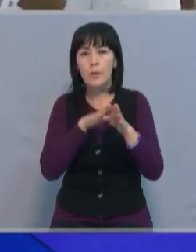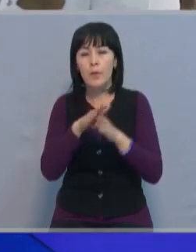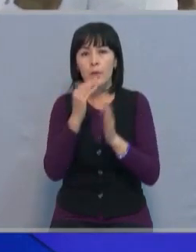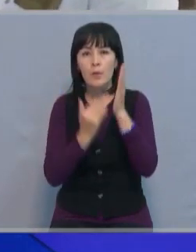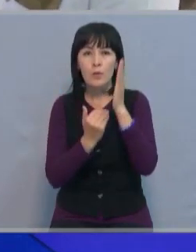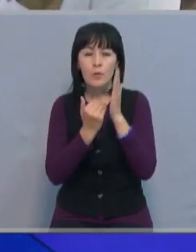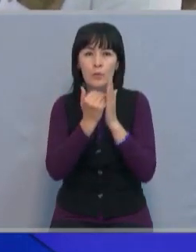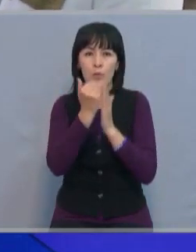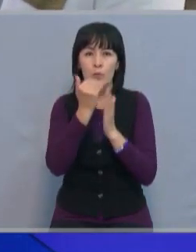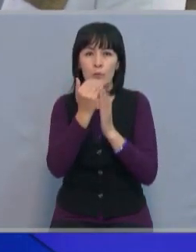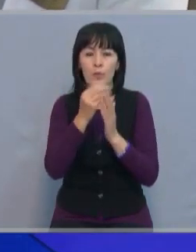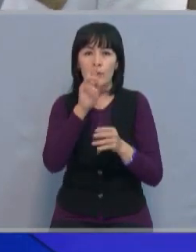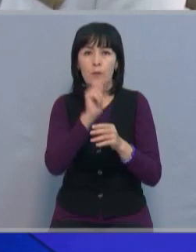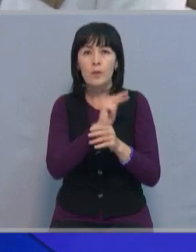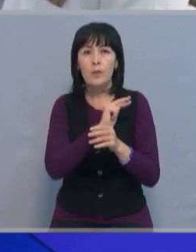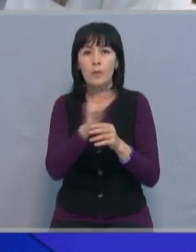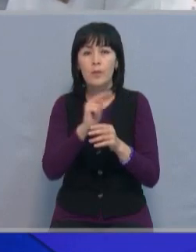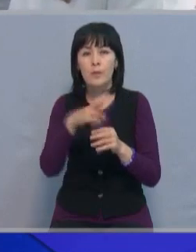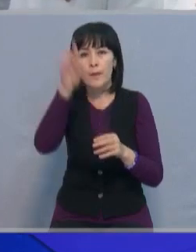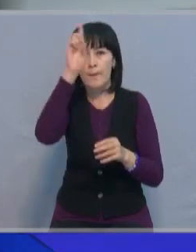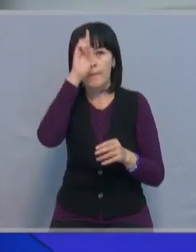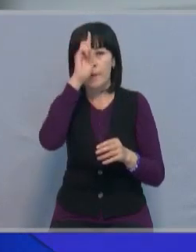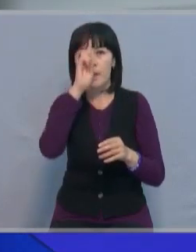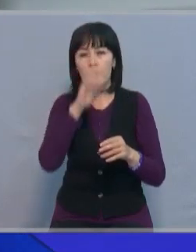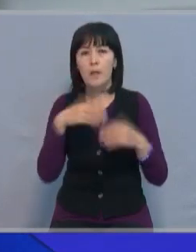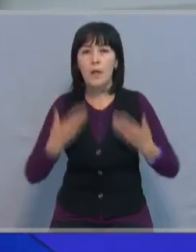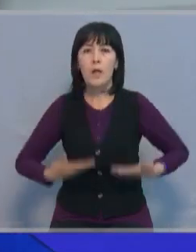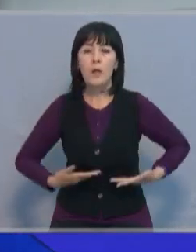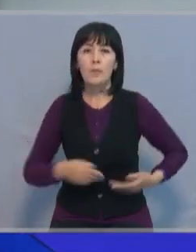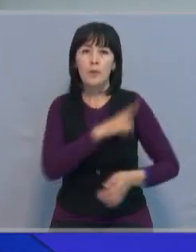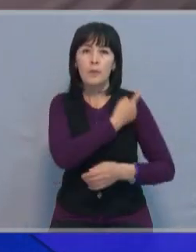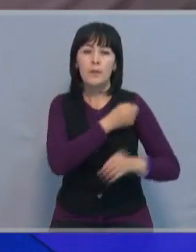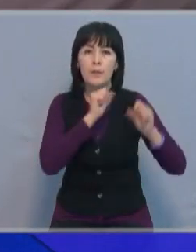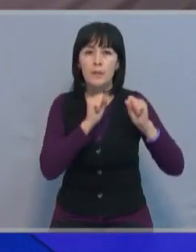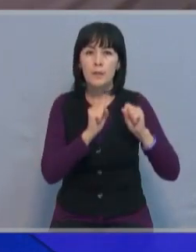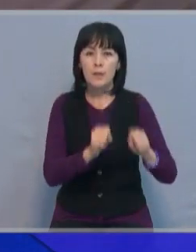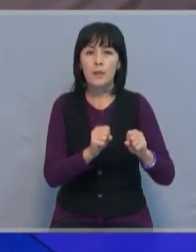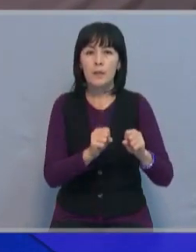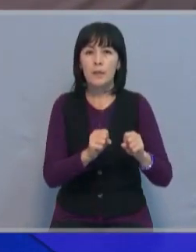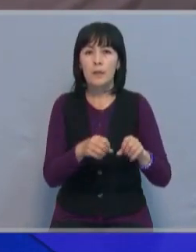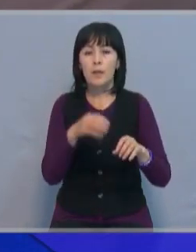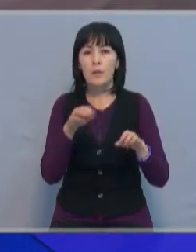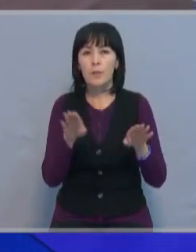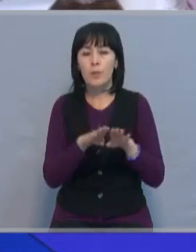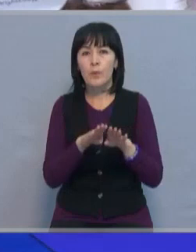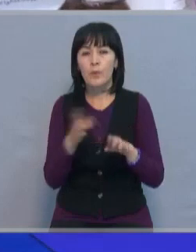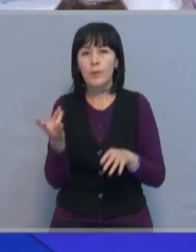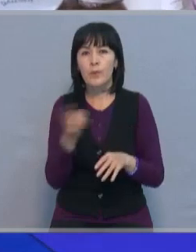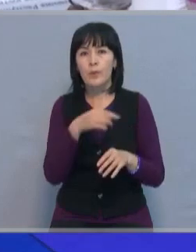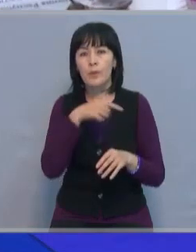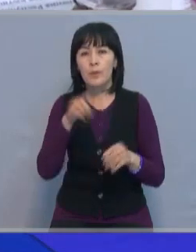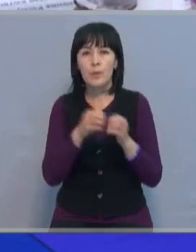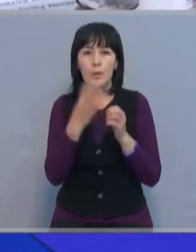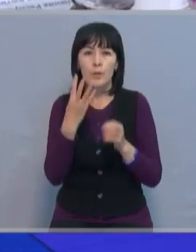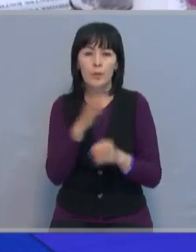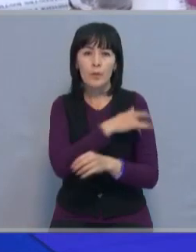жоғары технологиялық ем алу үшін мемлекеттік әлеуметтік медициналық сақтандыру жүйесінде сақтандырылған болуы шарт. Нөмірі